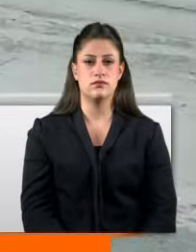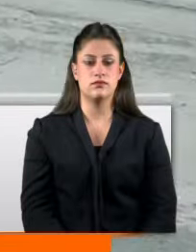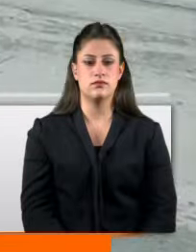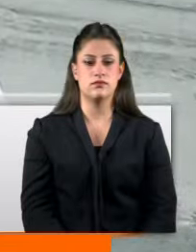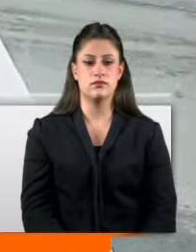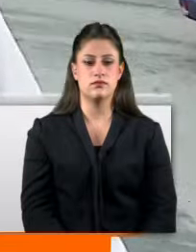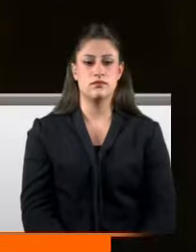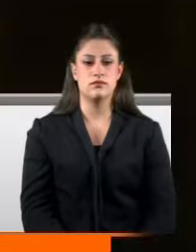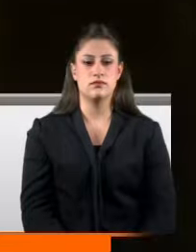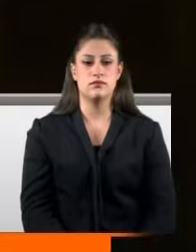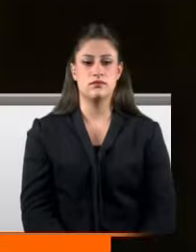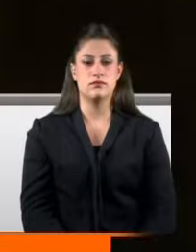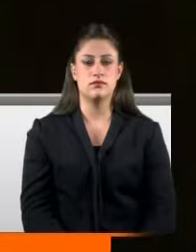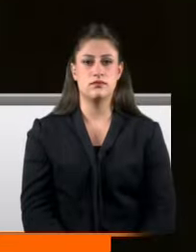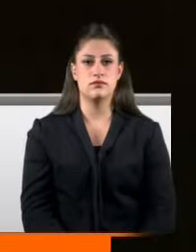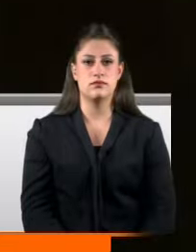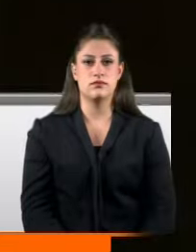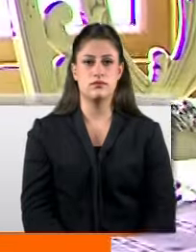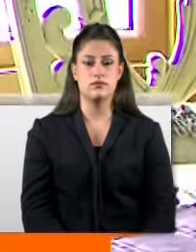Hırsızlar bizden daha zeki.